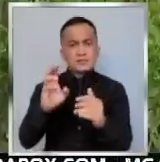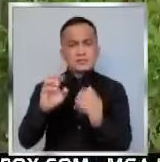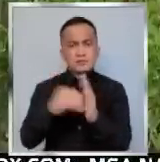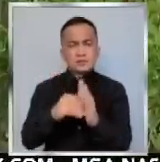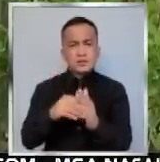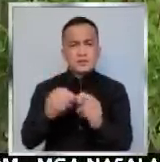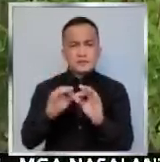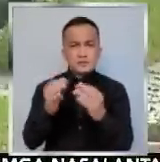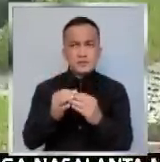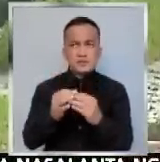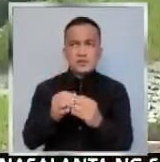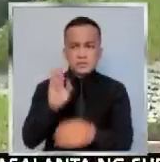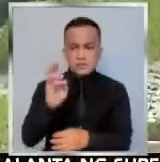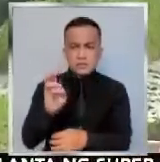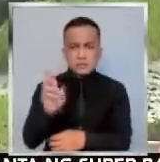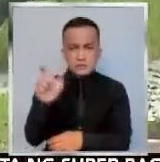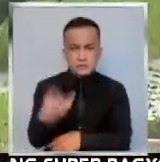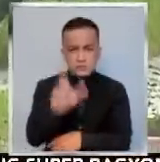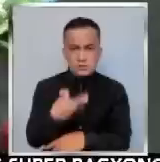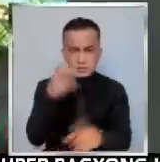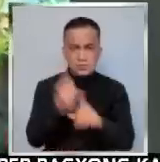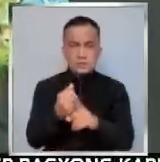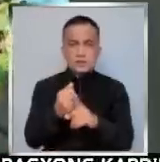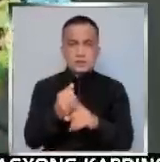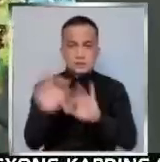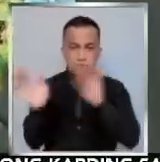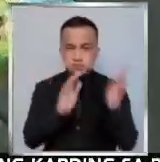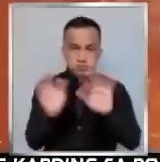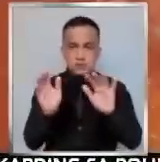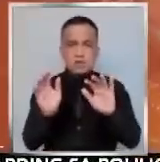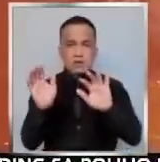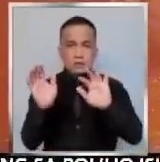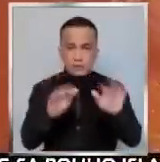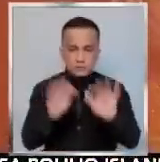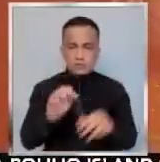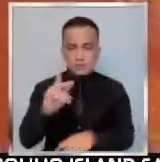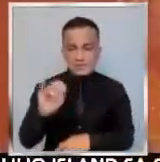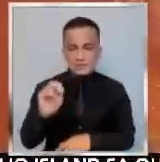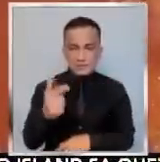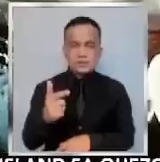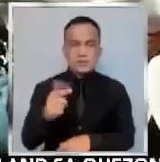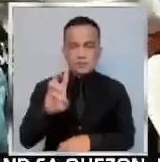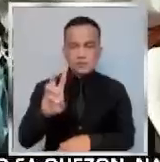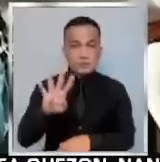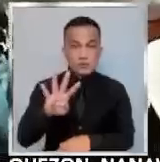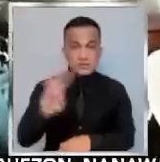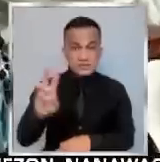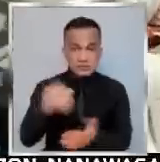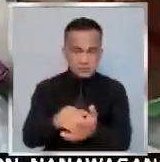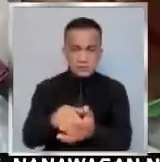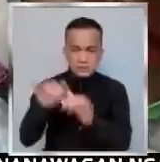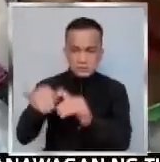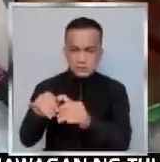60 individual ang naapektuhan ng bagyong Karting. Sa bilang na yan, 46,000 na katao pa ang nananatili sa mga evacuation center